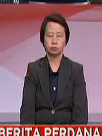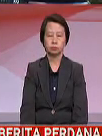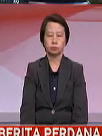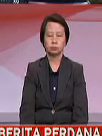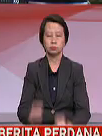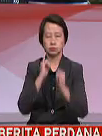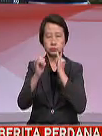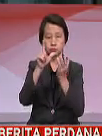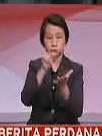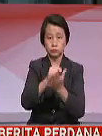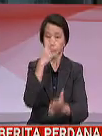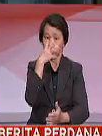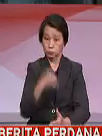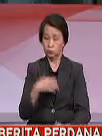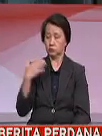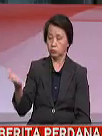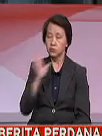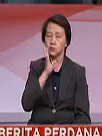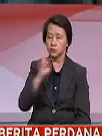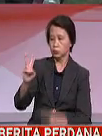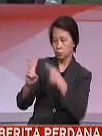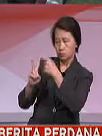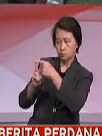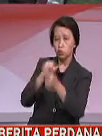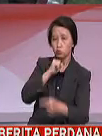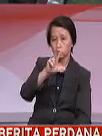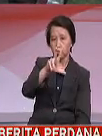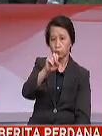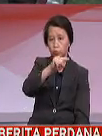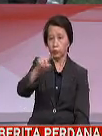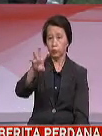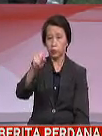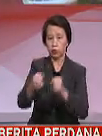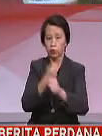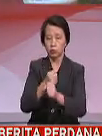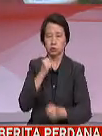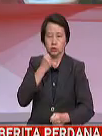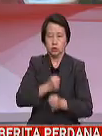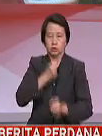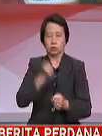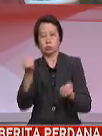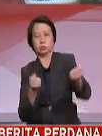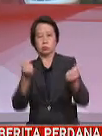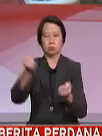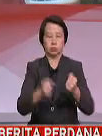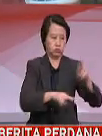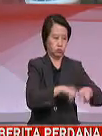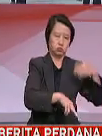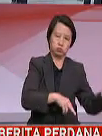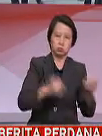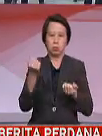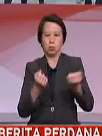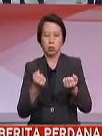Pada sidang media di Seremban, beliau memaklumkan suspek berusia antara 30 hingga 40 tahun dan bekerja sebagai pemandu dan kelindan